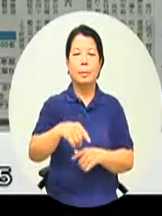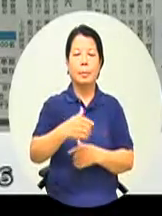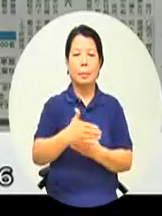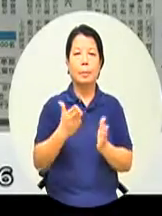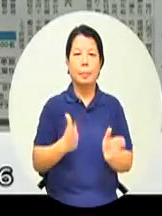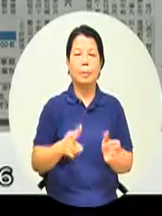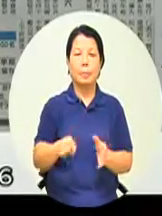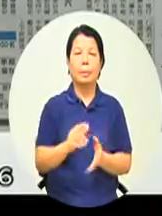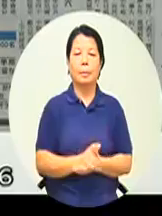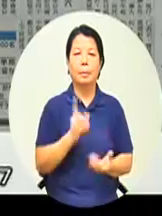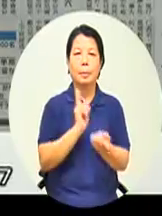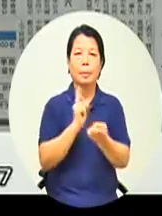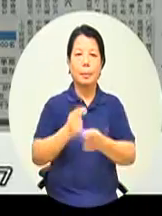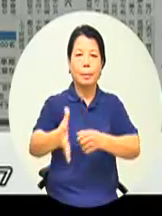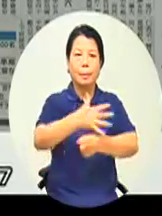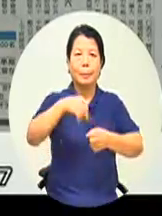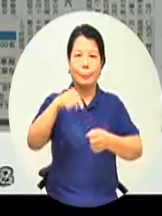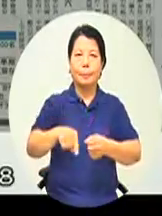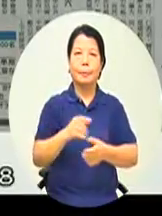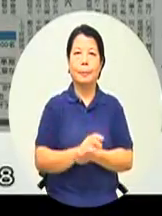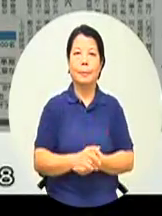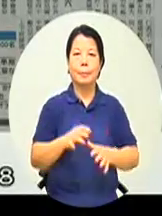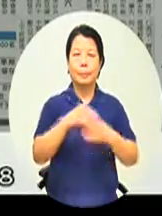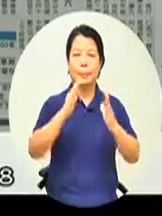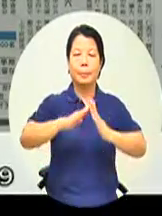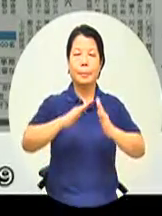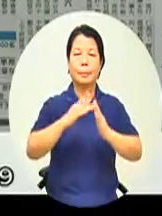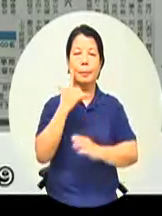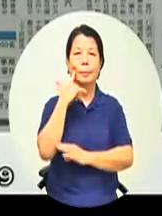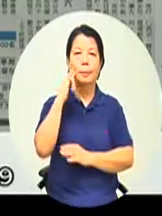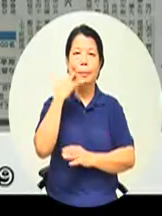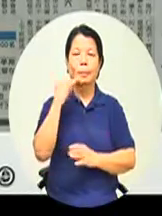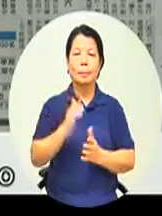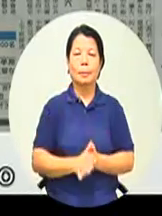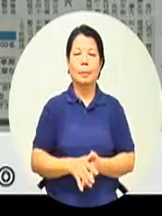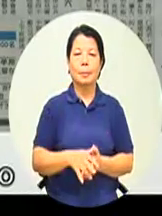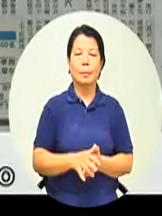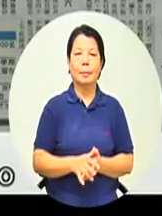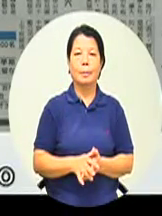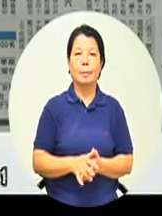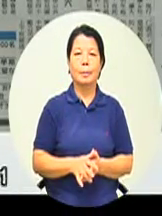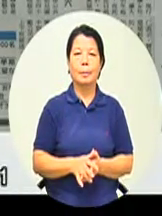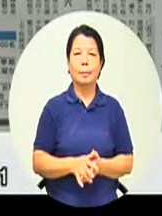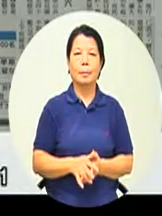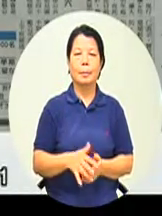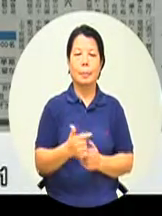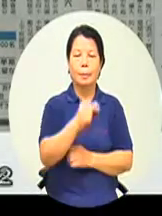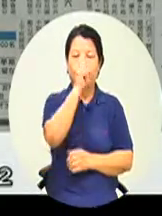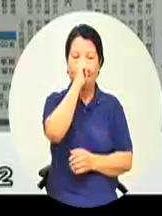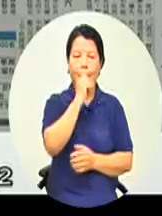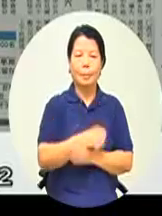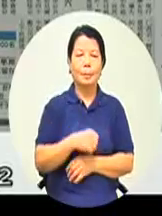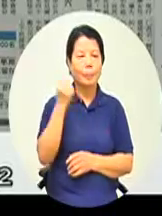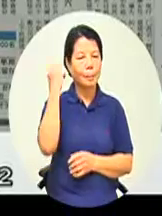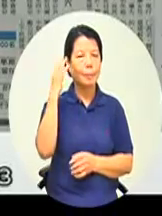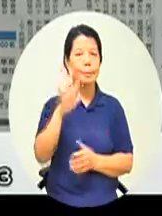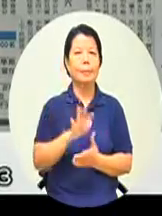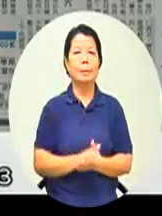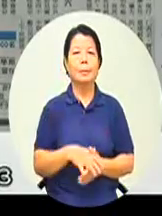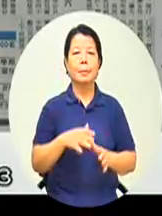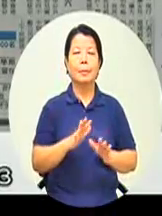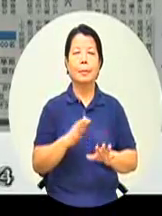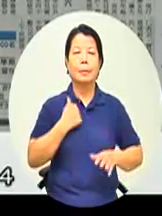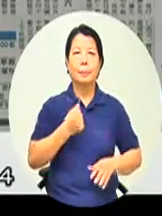其实对全国的所有的家长来讲是一个非常好的一个消息，因为我们知